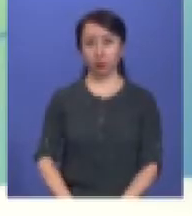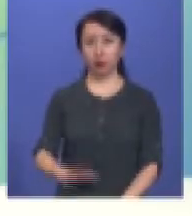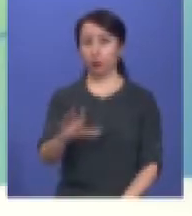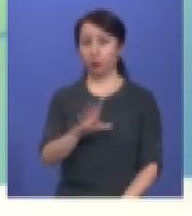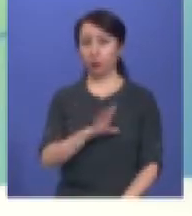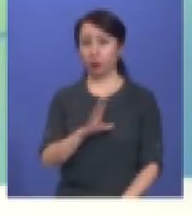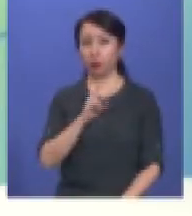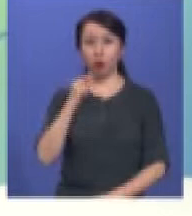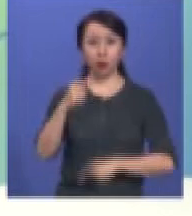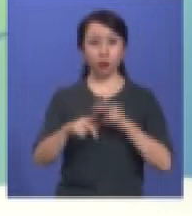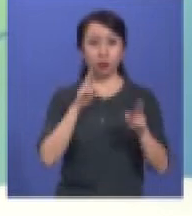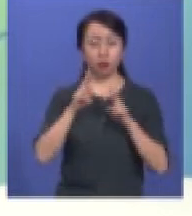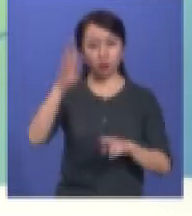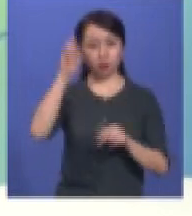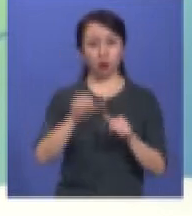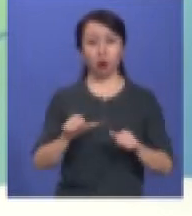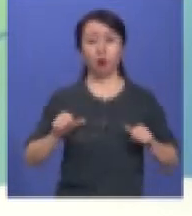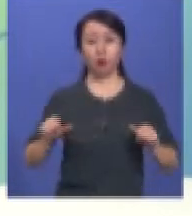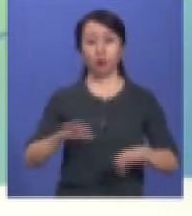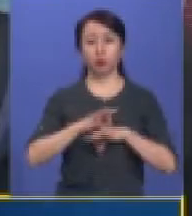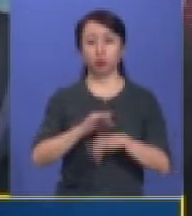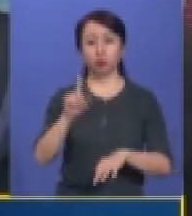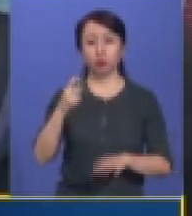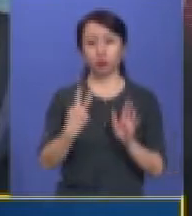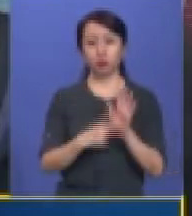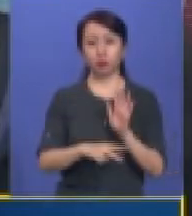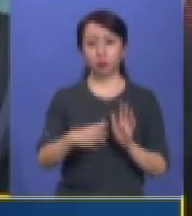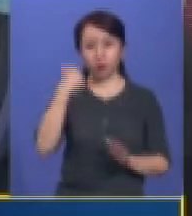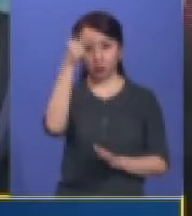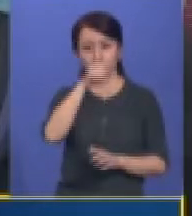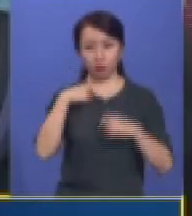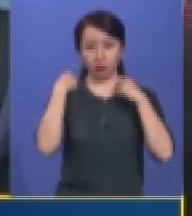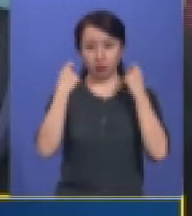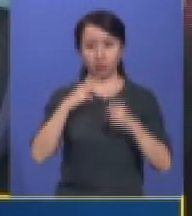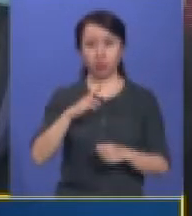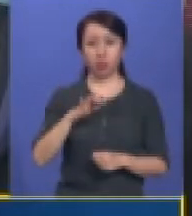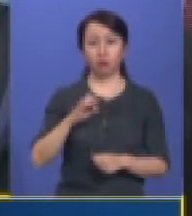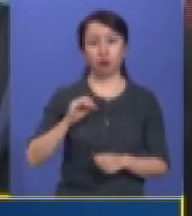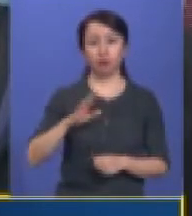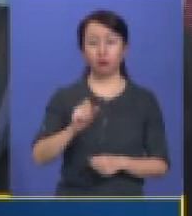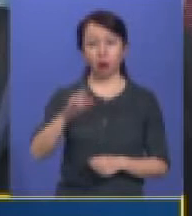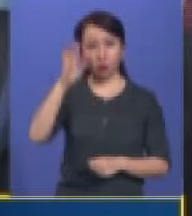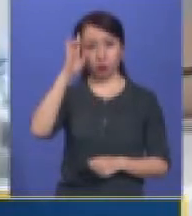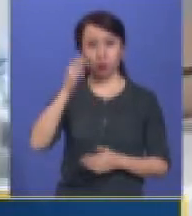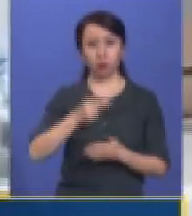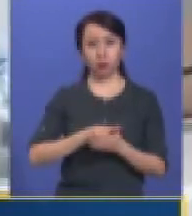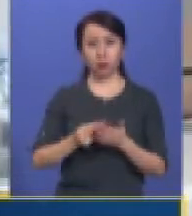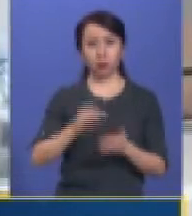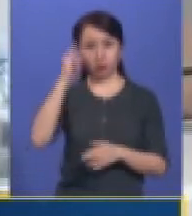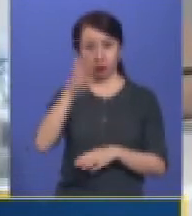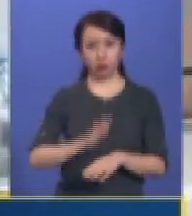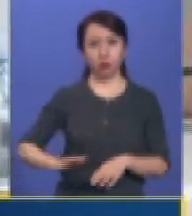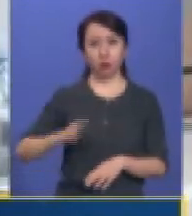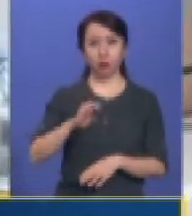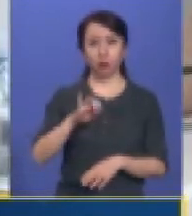Состоялось очередное заседание Государственной комиссии по проведению 175-летнего юбилея Жамбыла Жабаева. Госсекретарь Республики